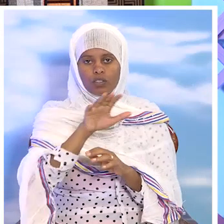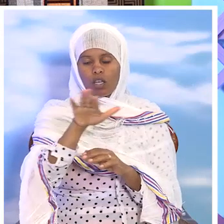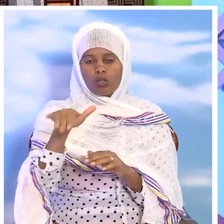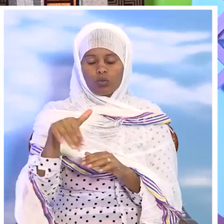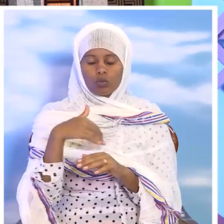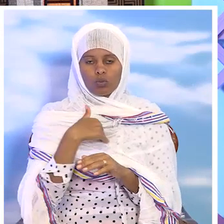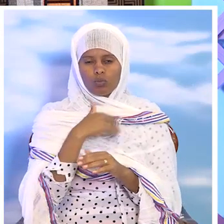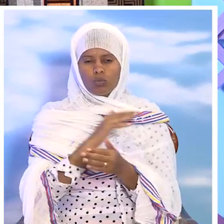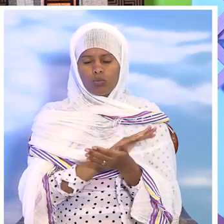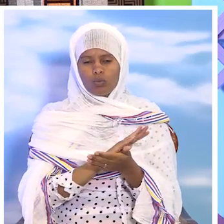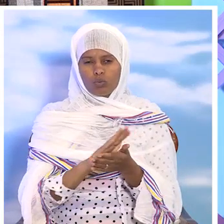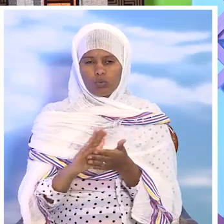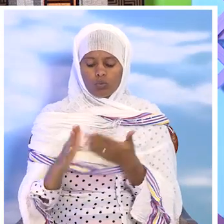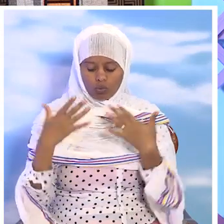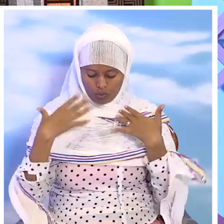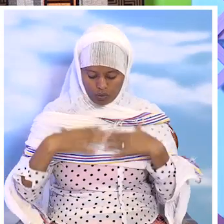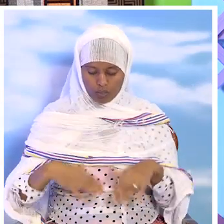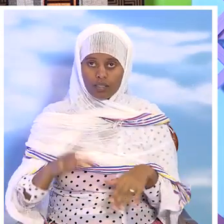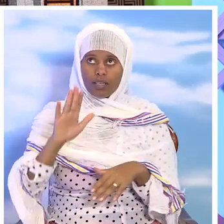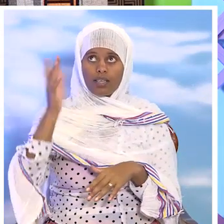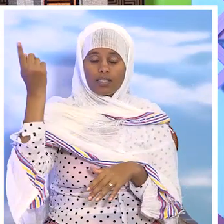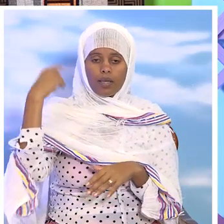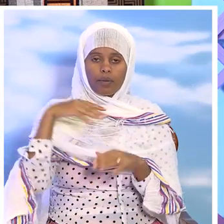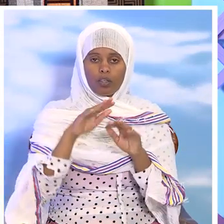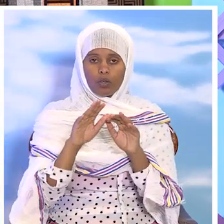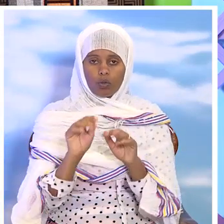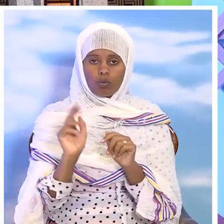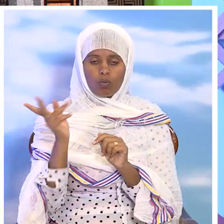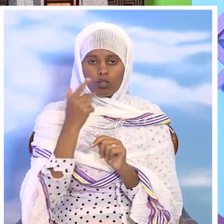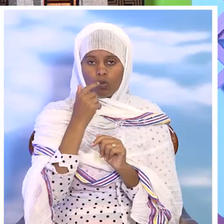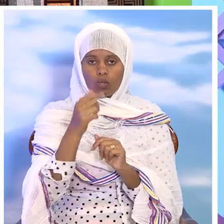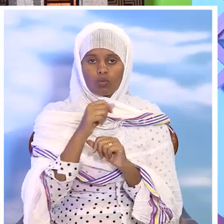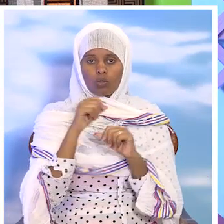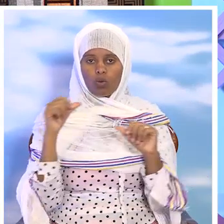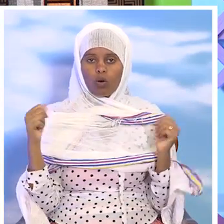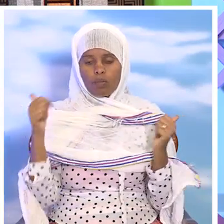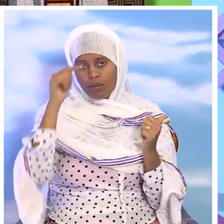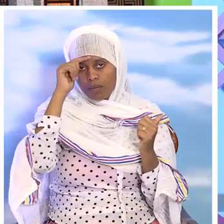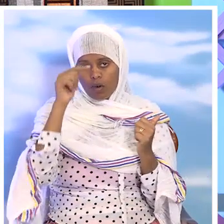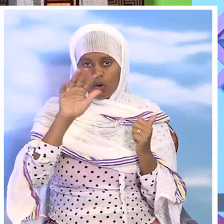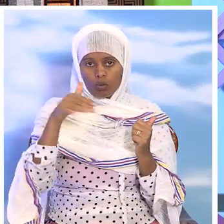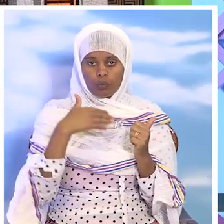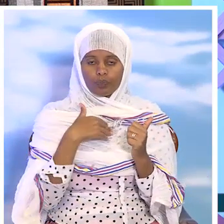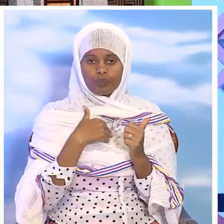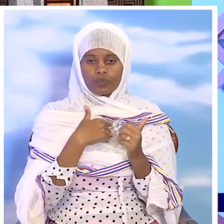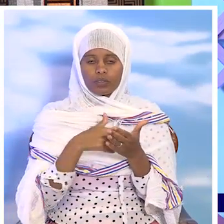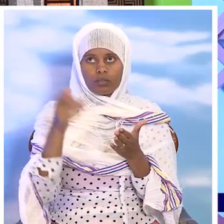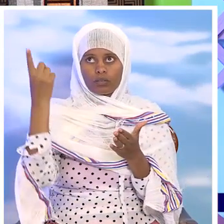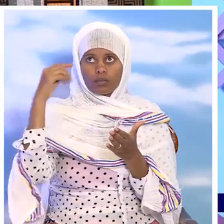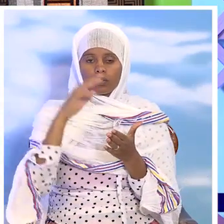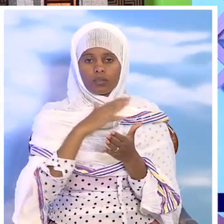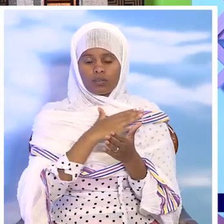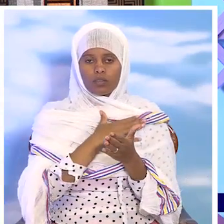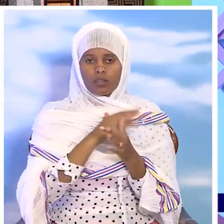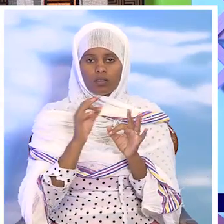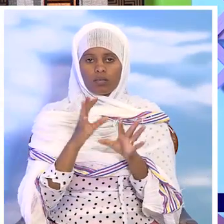ንስኻትኩም ንጹህ ኣልባስ ናይ ክርስቶስ ኢኹም ተባሂልኩም ዝተሰመኹም ምእመናን ምእመናት ብስም እግዚአብሔር